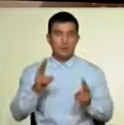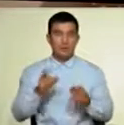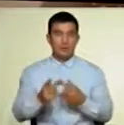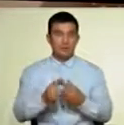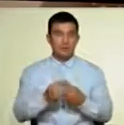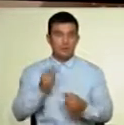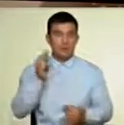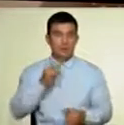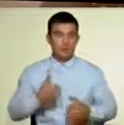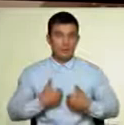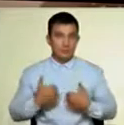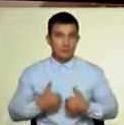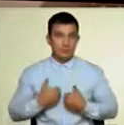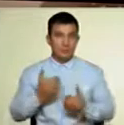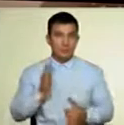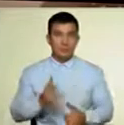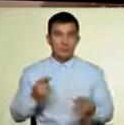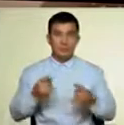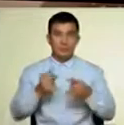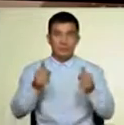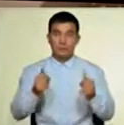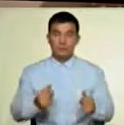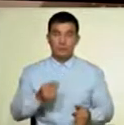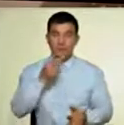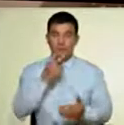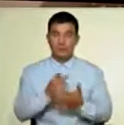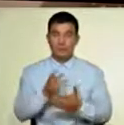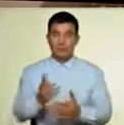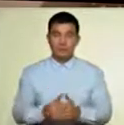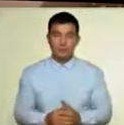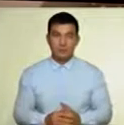birgalikda o'rganishga harakat qilamiz. Demak, ekranga diqqat bilan qarang.